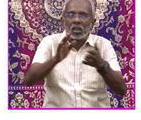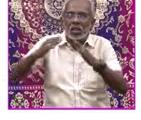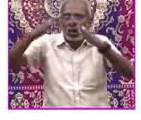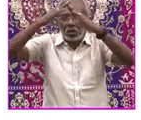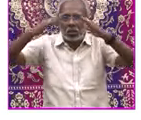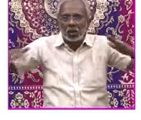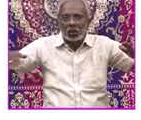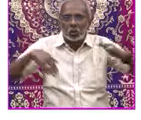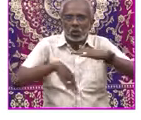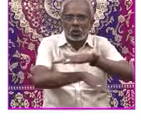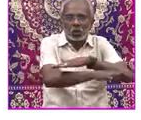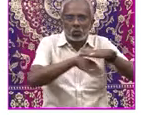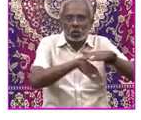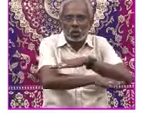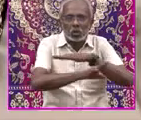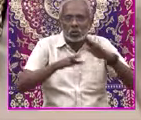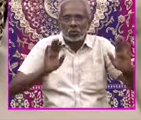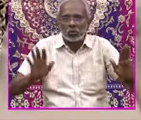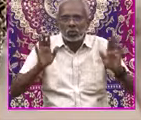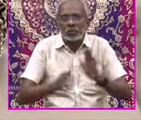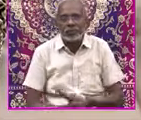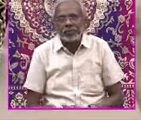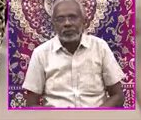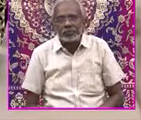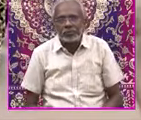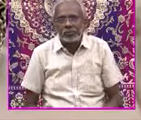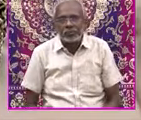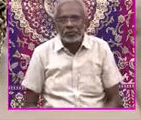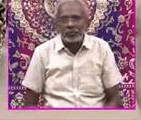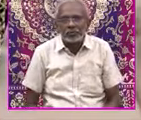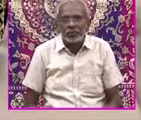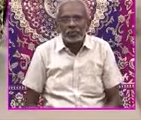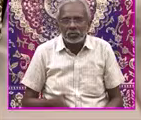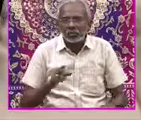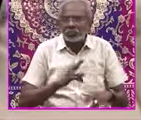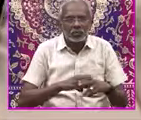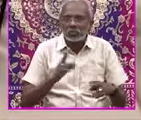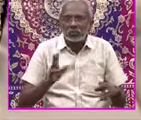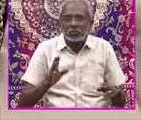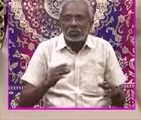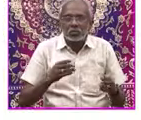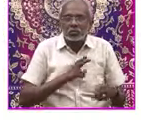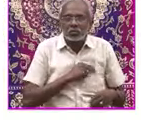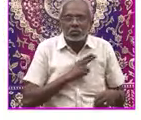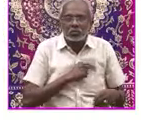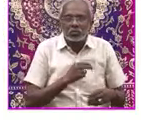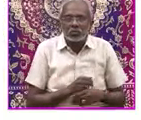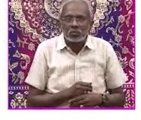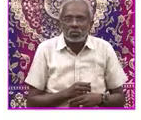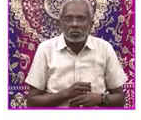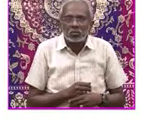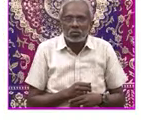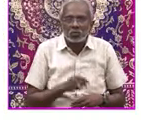மலை குகைகளில் ஒளிந்து கொண்டனர். இது மட்டும் இல்ல, இன்னும் பயம் அதிகமாயிருது.